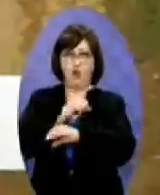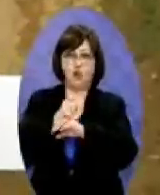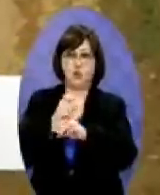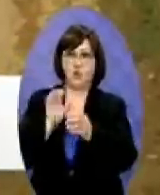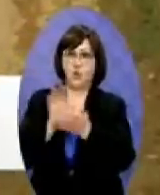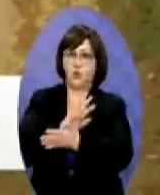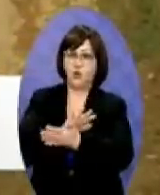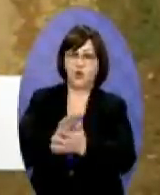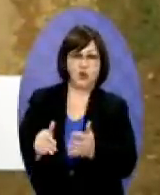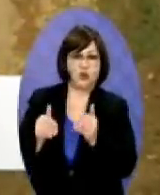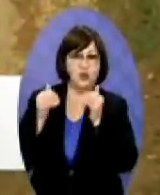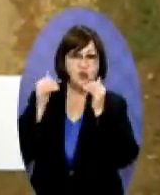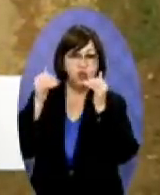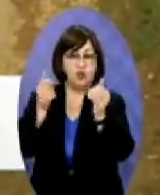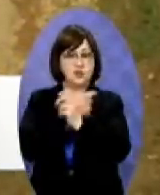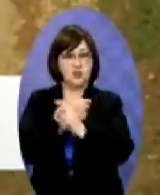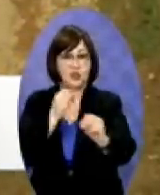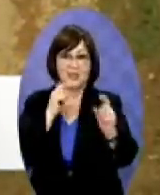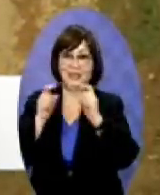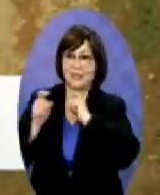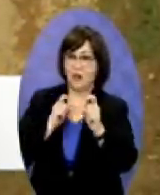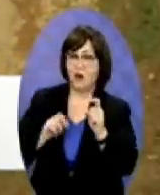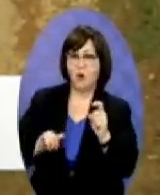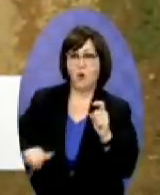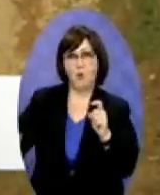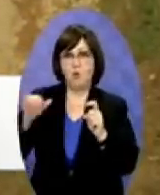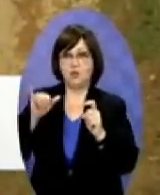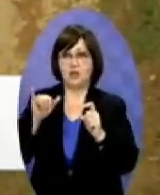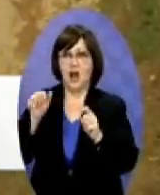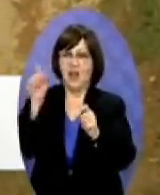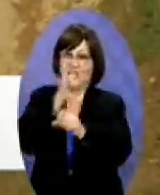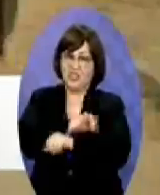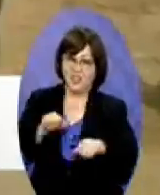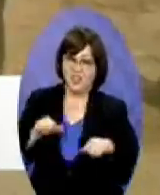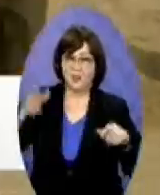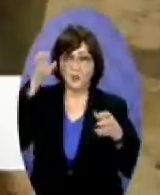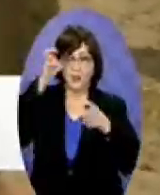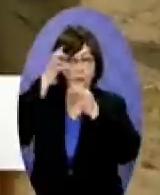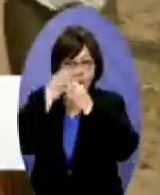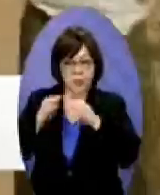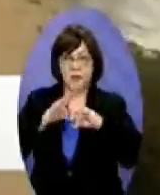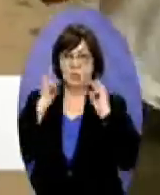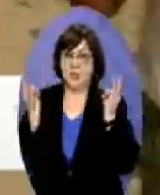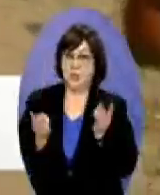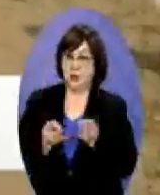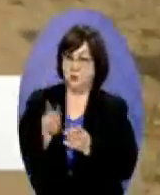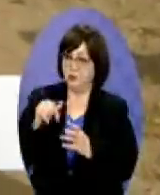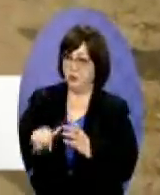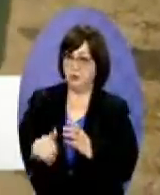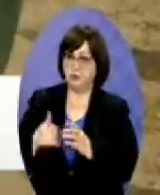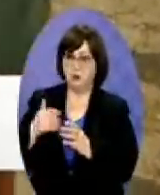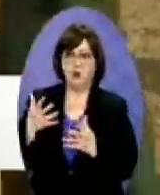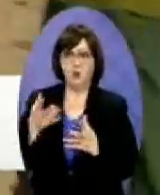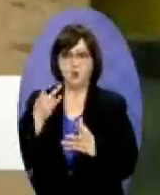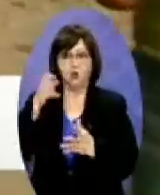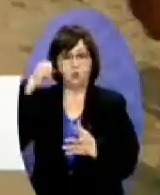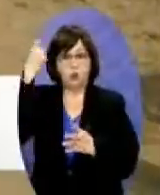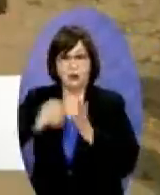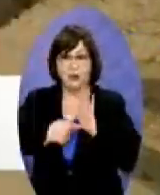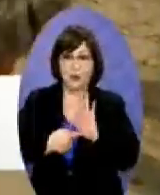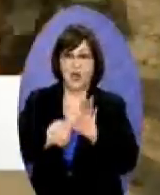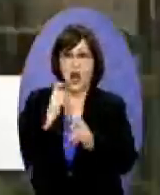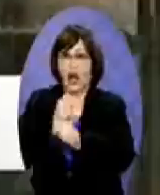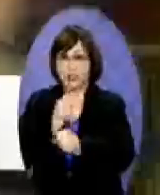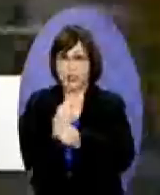хэлний асуудал тухайн ард түмний боловсрал шинжлэх ухаан нийгэм дэзлэх байр суурь үзэл бодлоо илэрхийлэх хэрэгчлөө хөдөлмөр эрхлэлт зэрэг өргөн